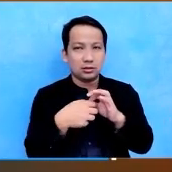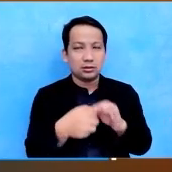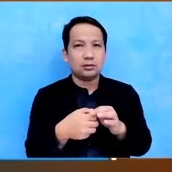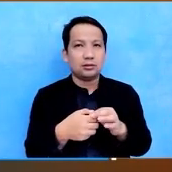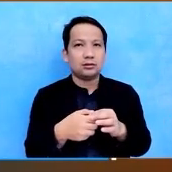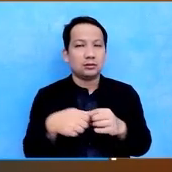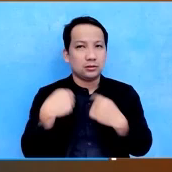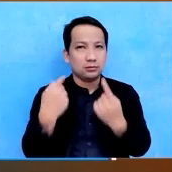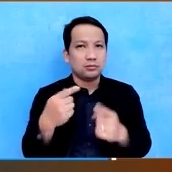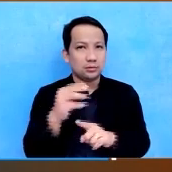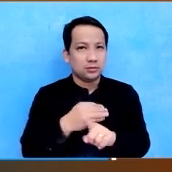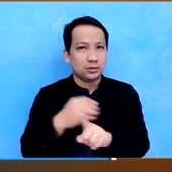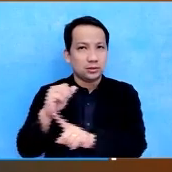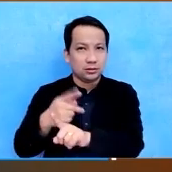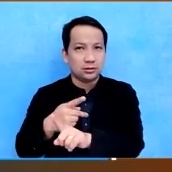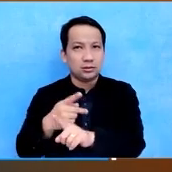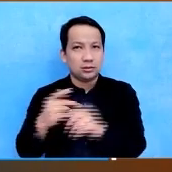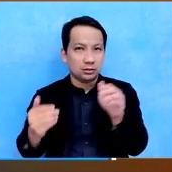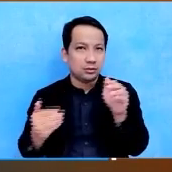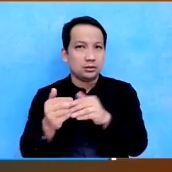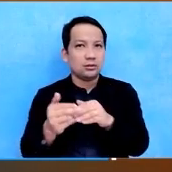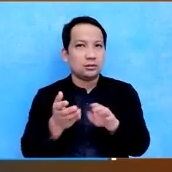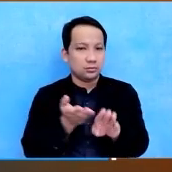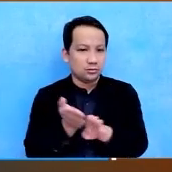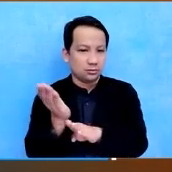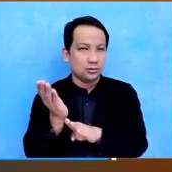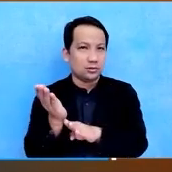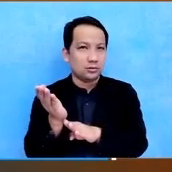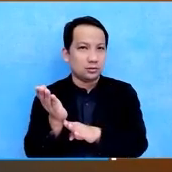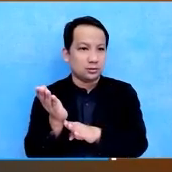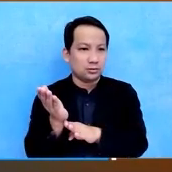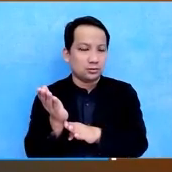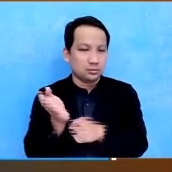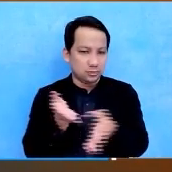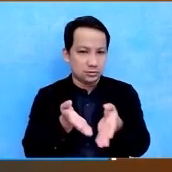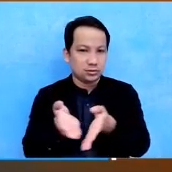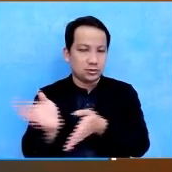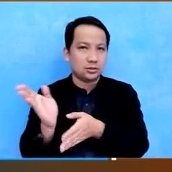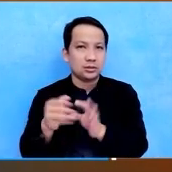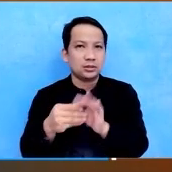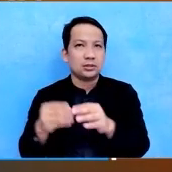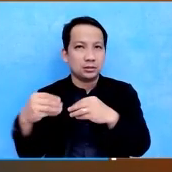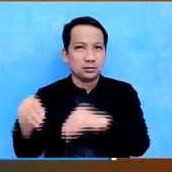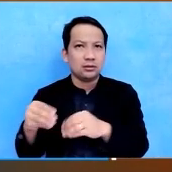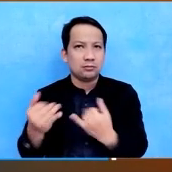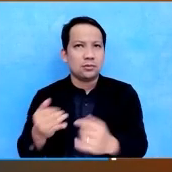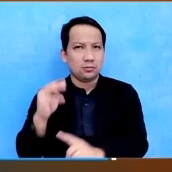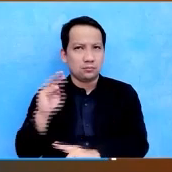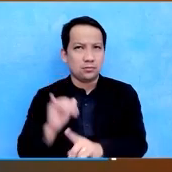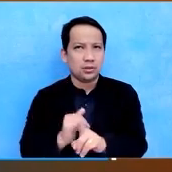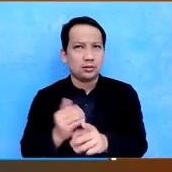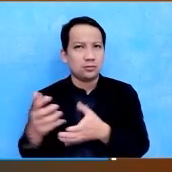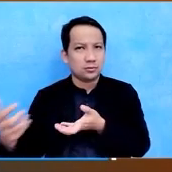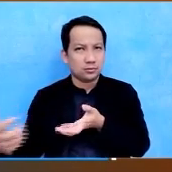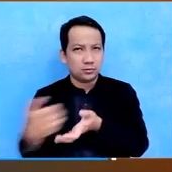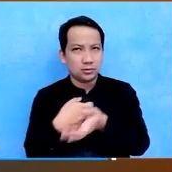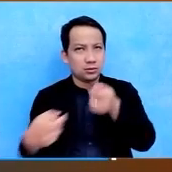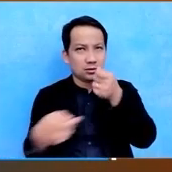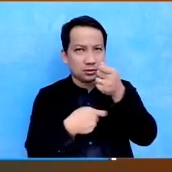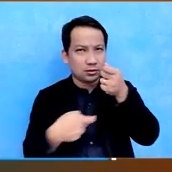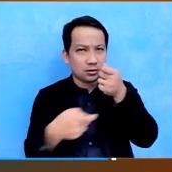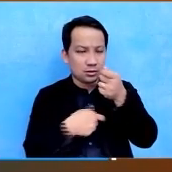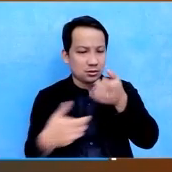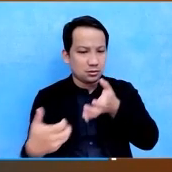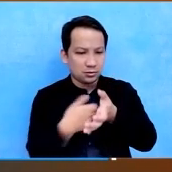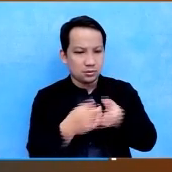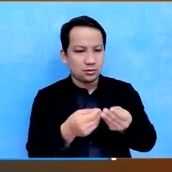really March and April, yun yung peak. So diretso po yan sa merkado. Ngayong May, meron pa rin pong hina-harvest na diretso pa rin sa